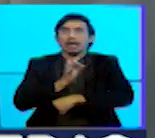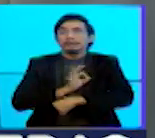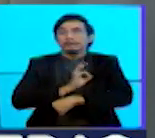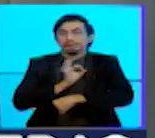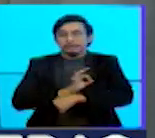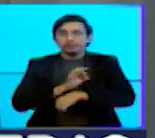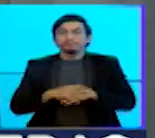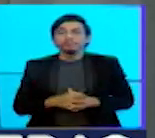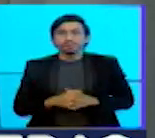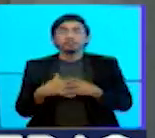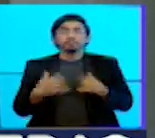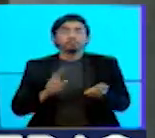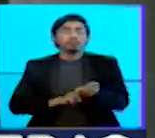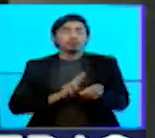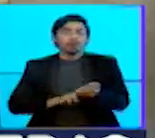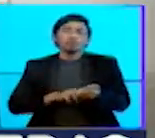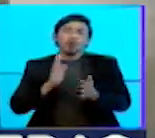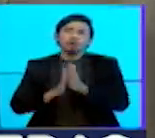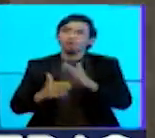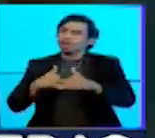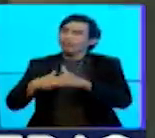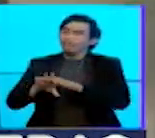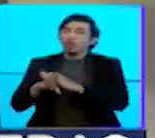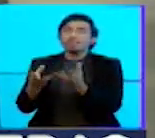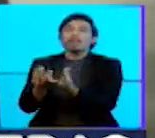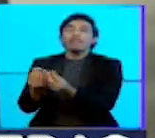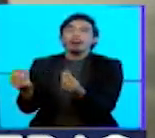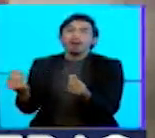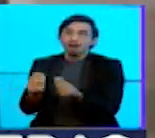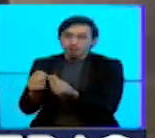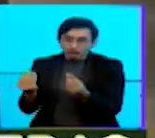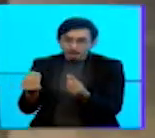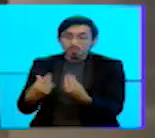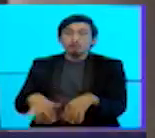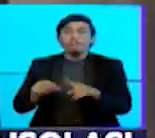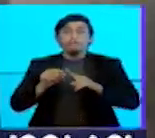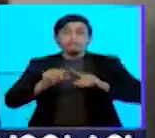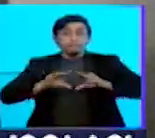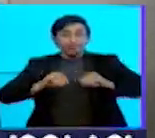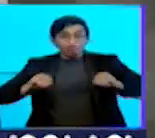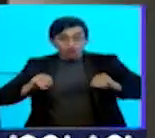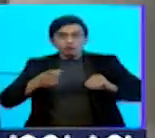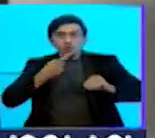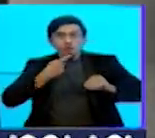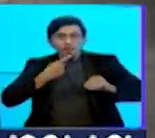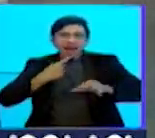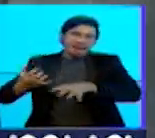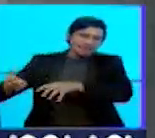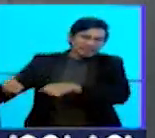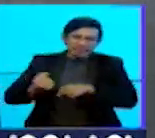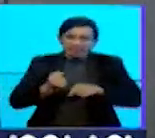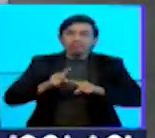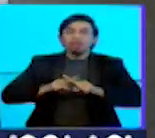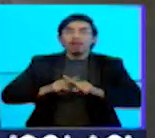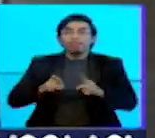kemudian berlari ke taman rumah sakit. Sejumlah tenaga medis mencoba mengembalikan pasien ke ruang isolasi. Namun pasien justru melawan